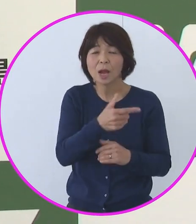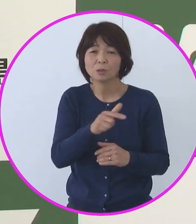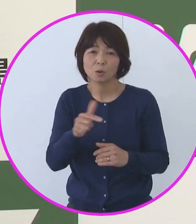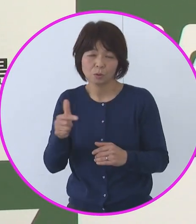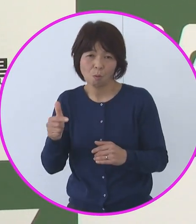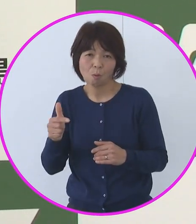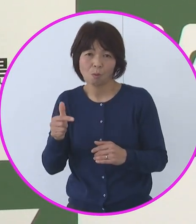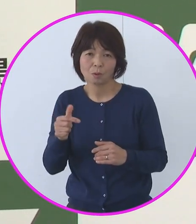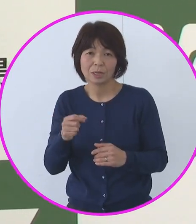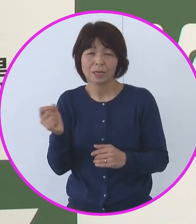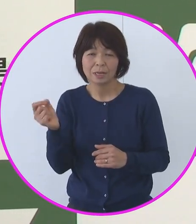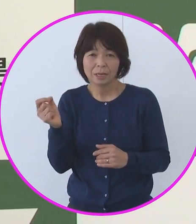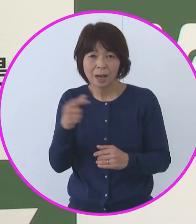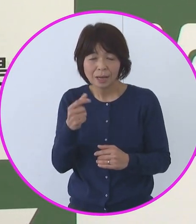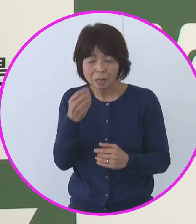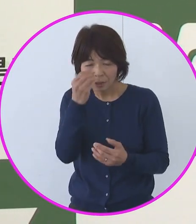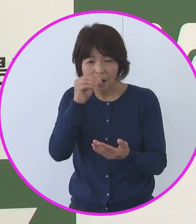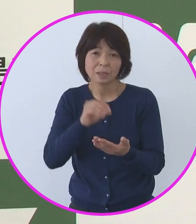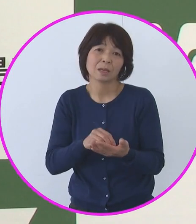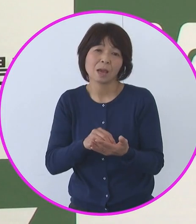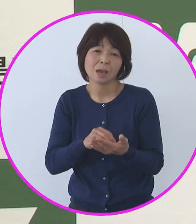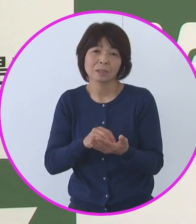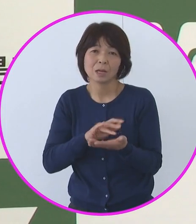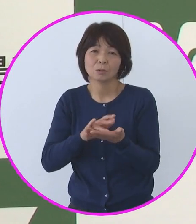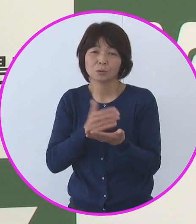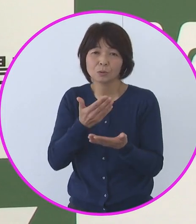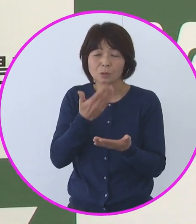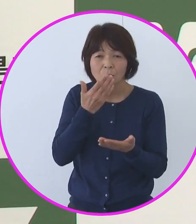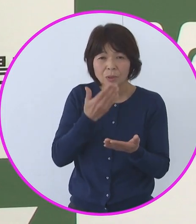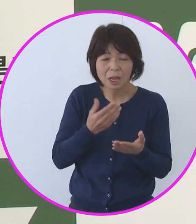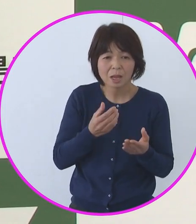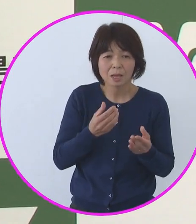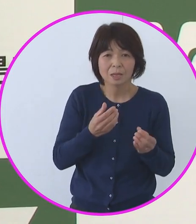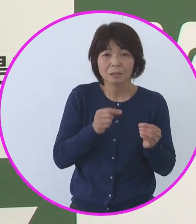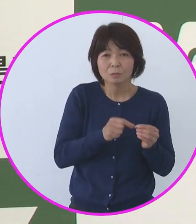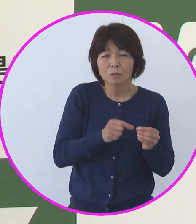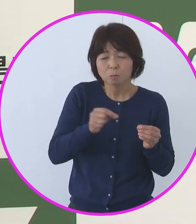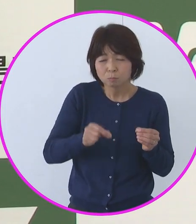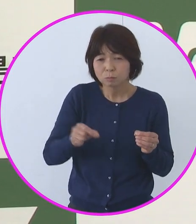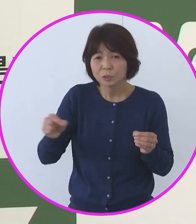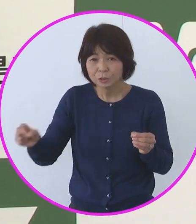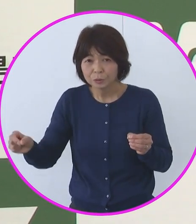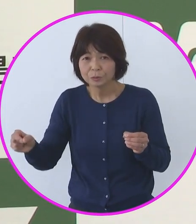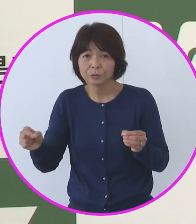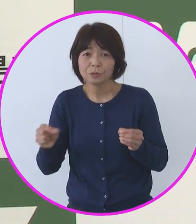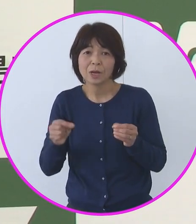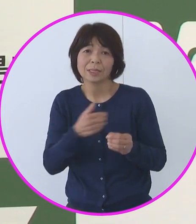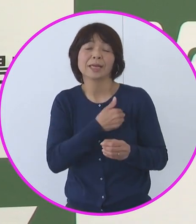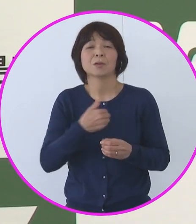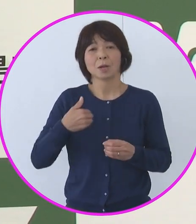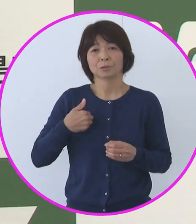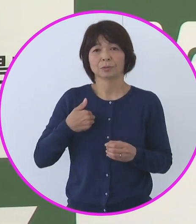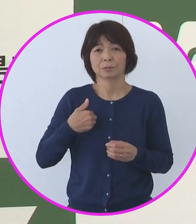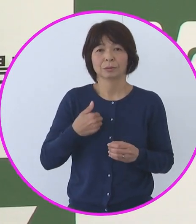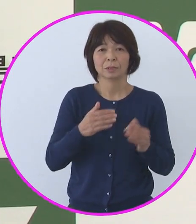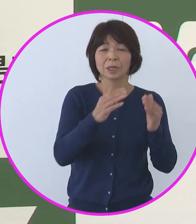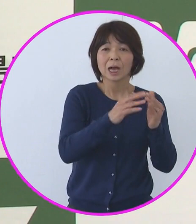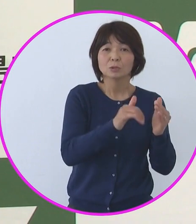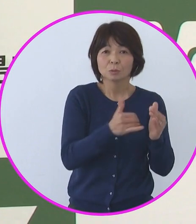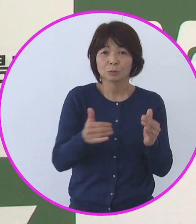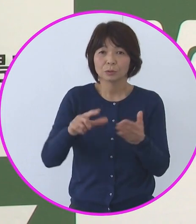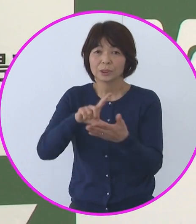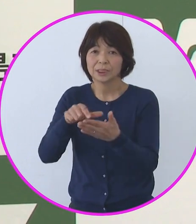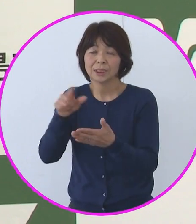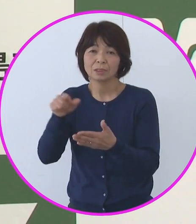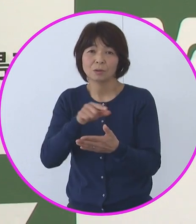下する病気で、早期に発見できれば薬で進行を遅らせることもできます。家族や地域の人が認知